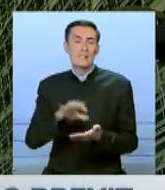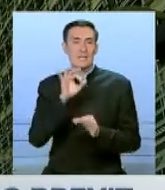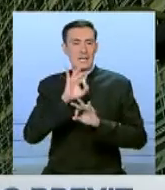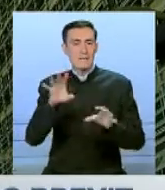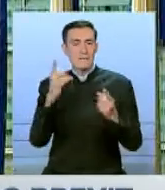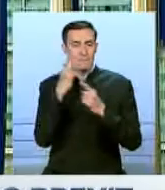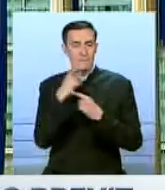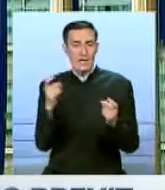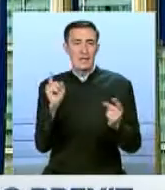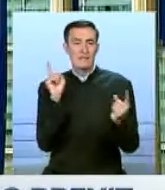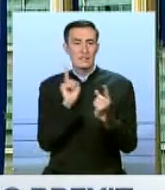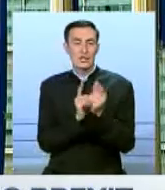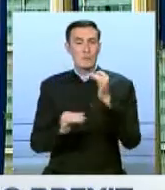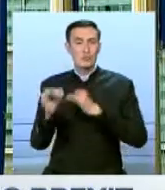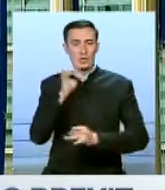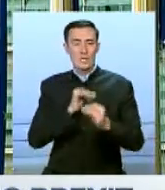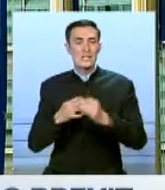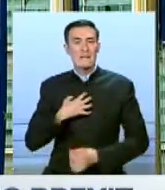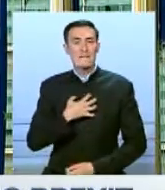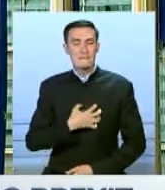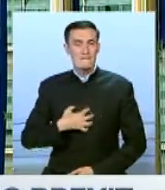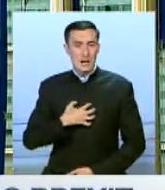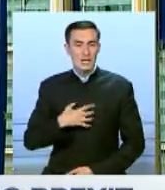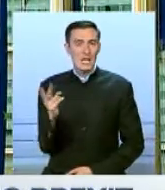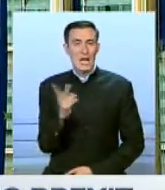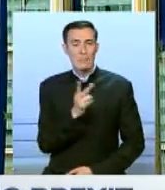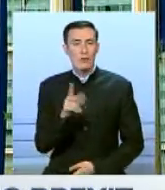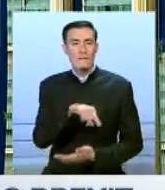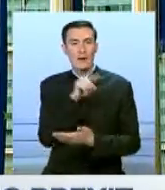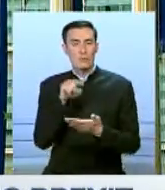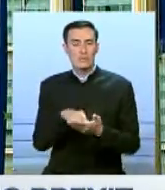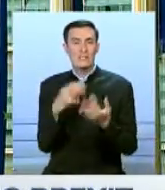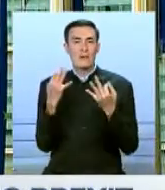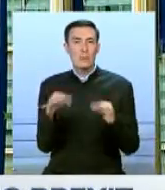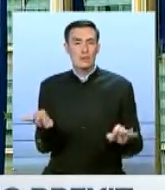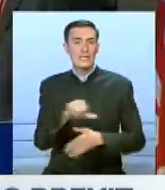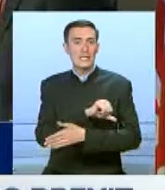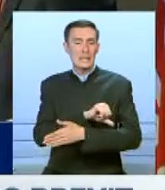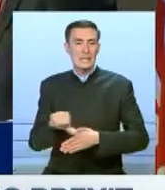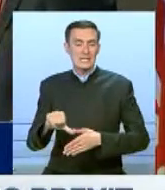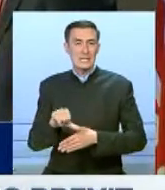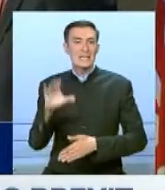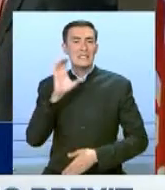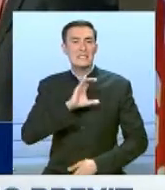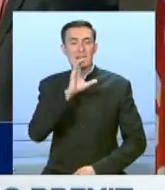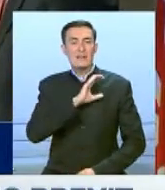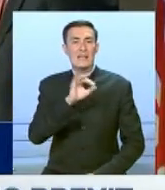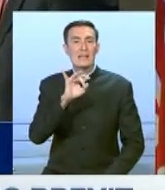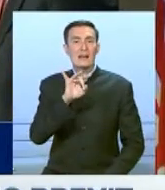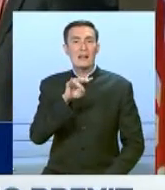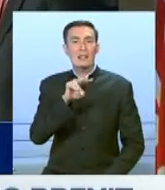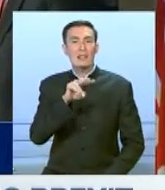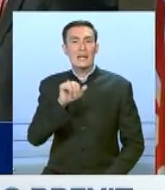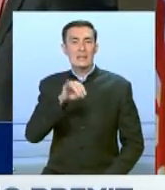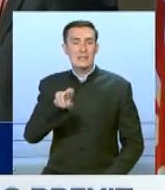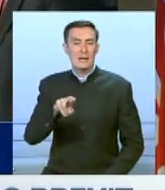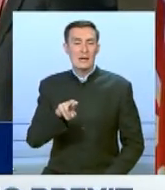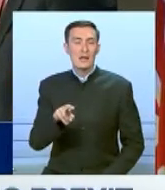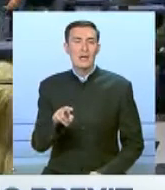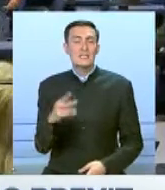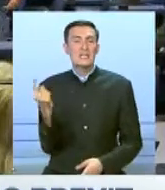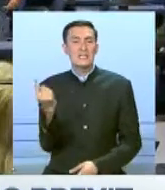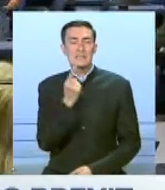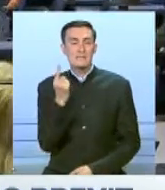заявили, что на встрече обсуждался и важный для обеих сторон вопрос о свободной границе Северной Ирландии, единственному сухопутному